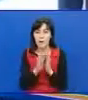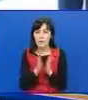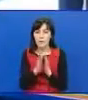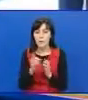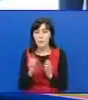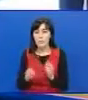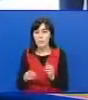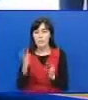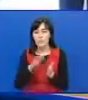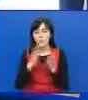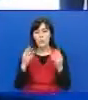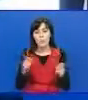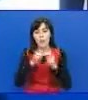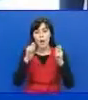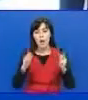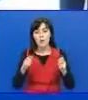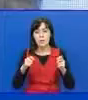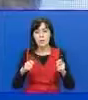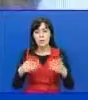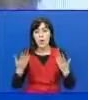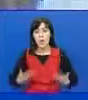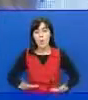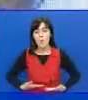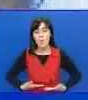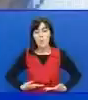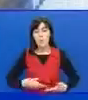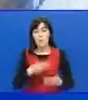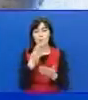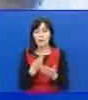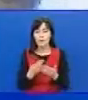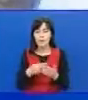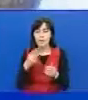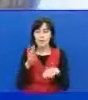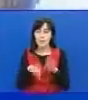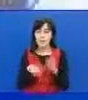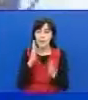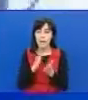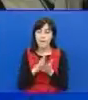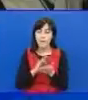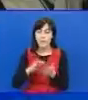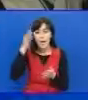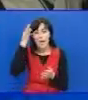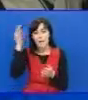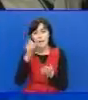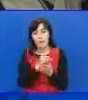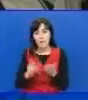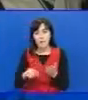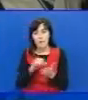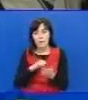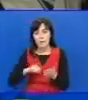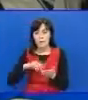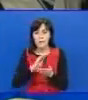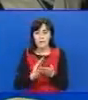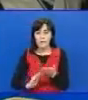танымал. Бүгін тұсауы кесілген өмір өрнектерінің де өзіне тән ерекшеліктері бар. Мұнда автордың естелік өлеңдері мен жеке жазбалары